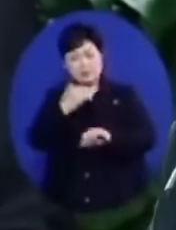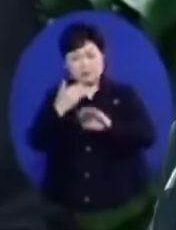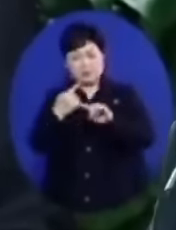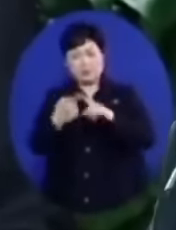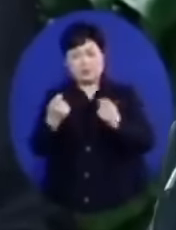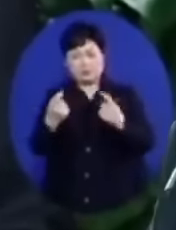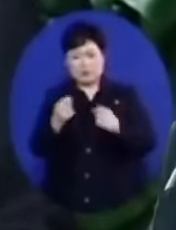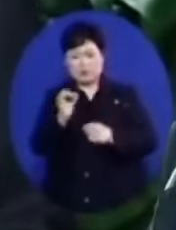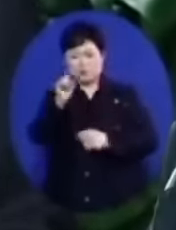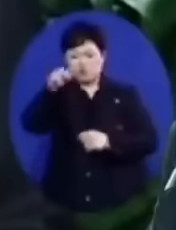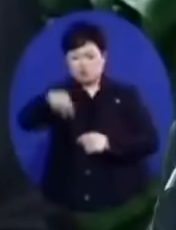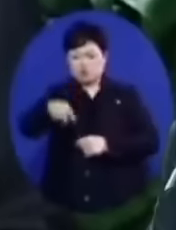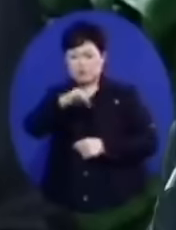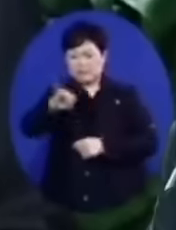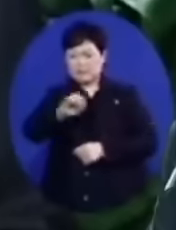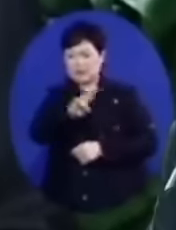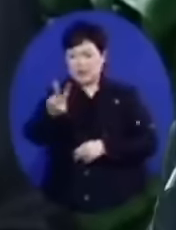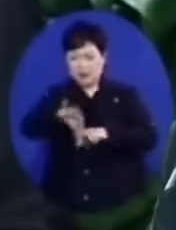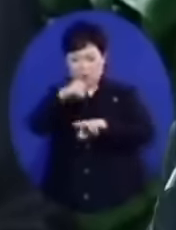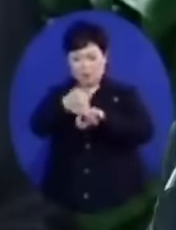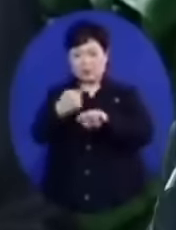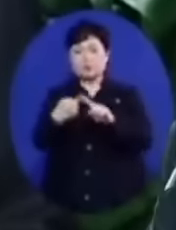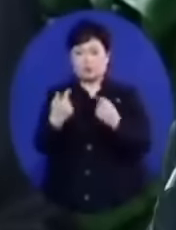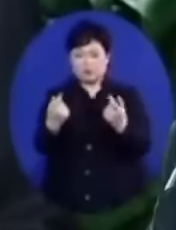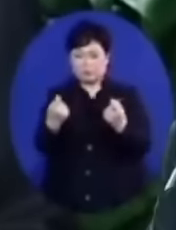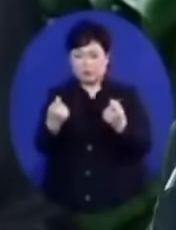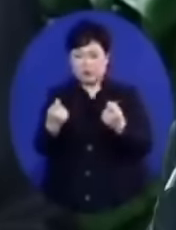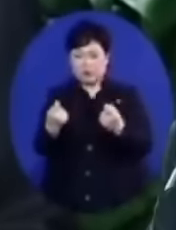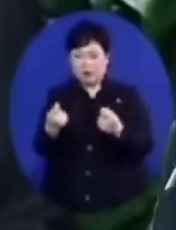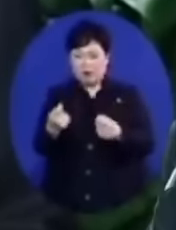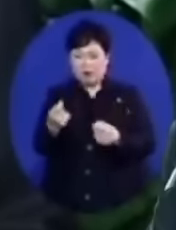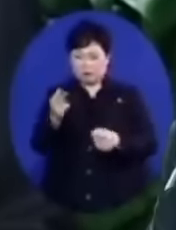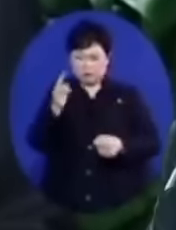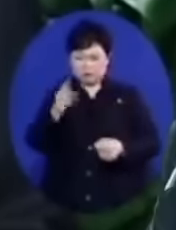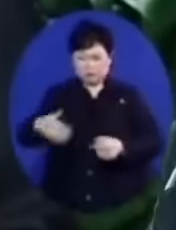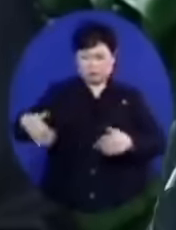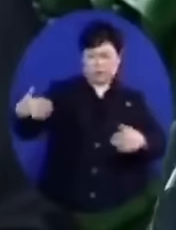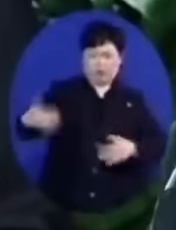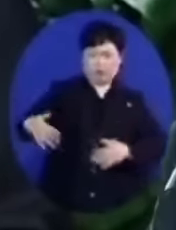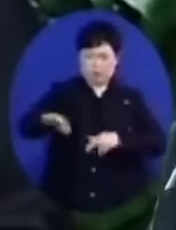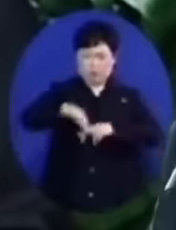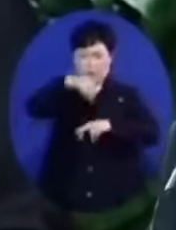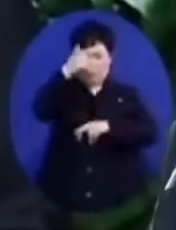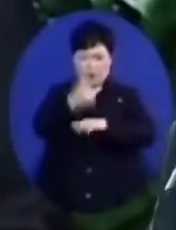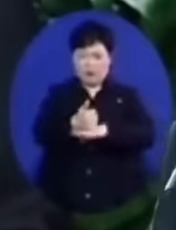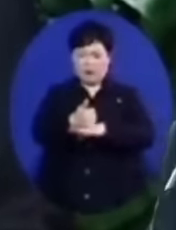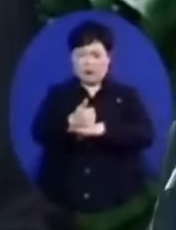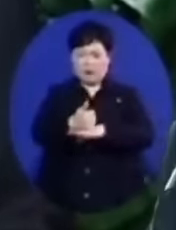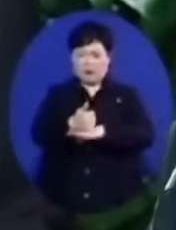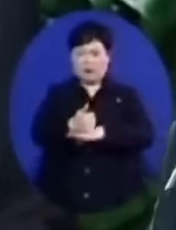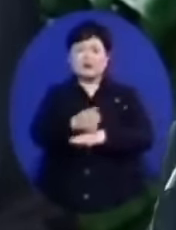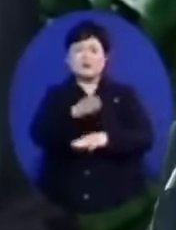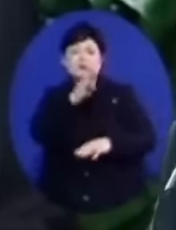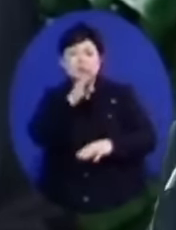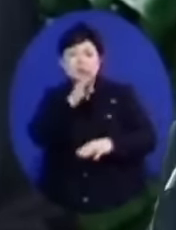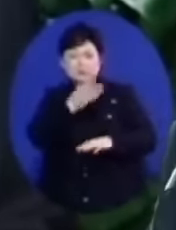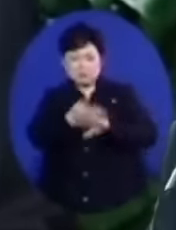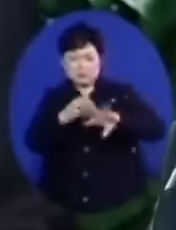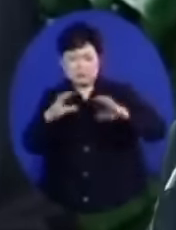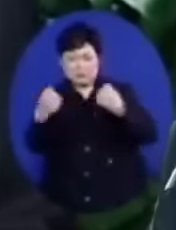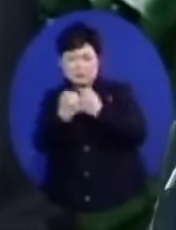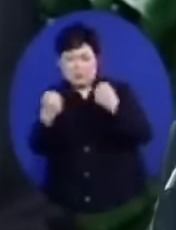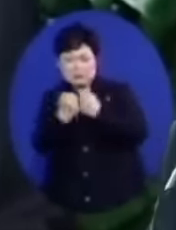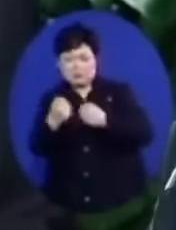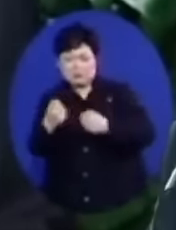우시아 왕도 왕하지요. 우시아 왕은 대단한 왕입니다. 외국과 싸워 이기고 나라를 부강케 한 나라로서